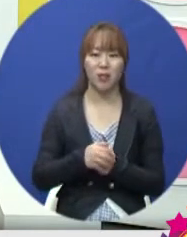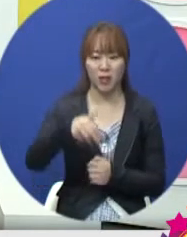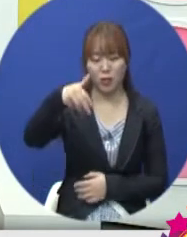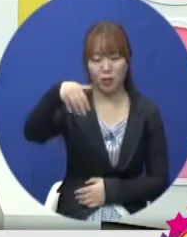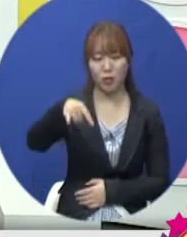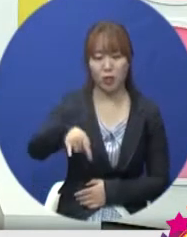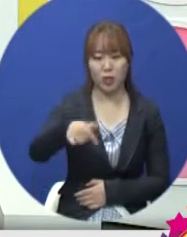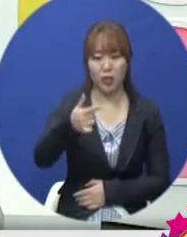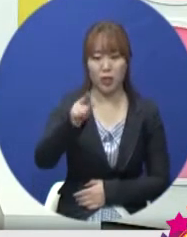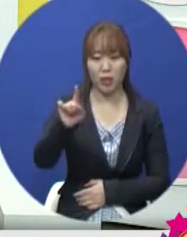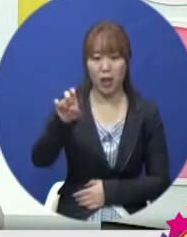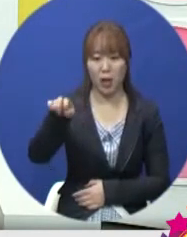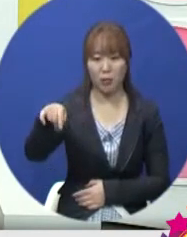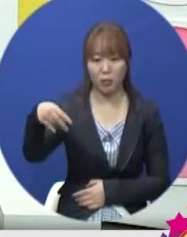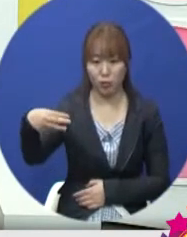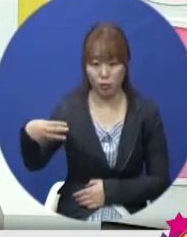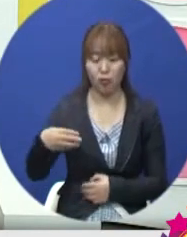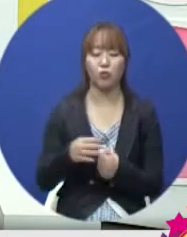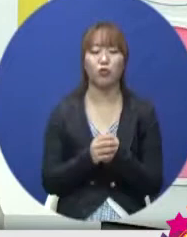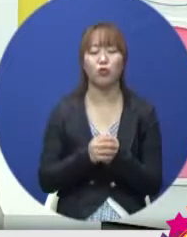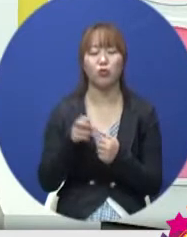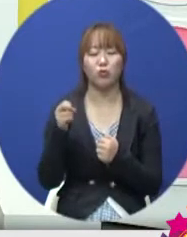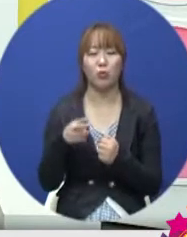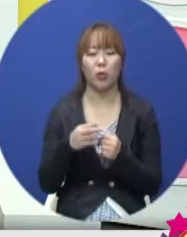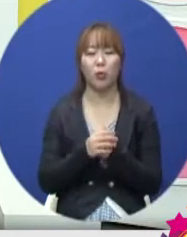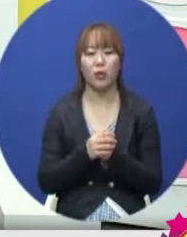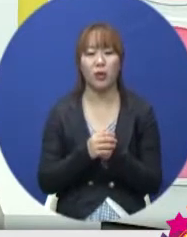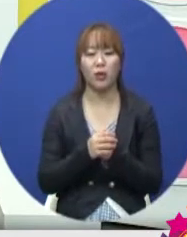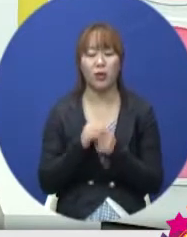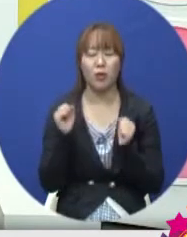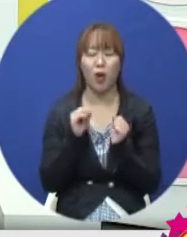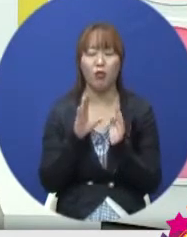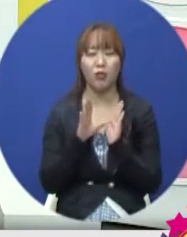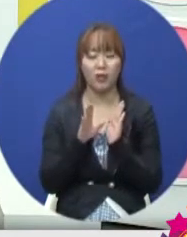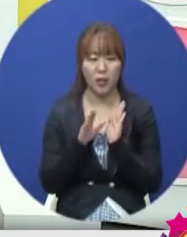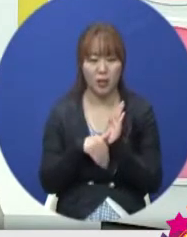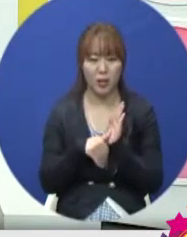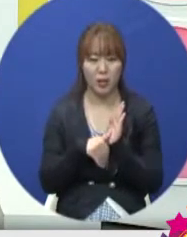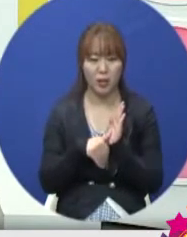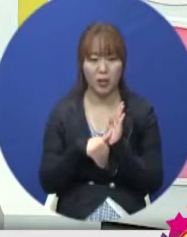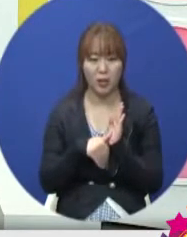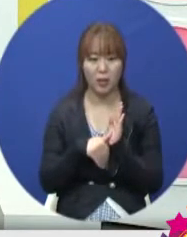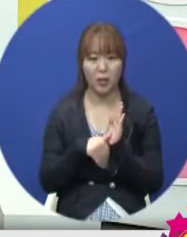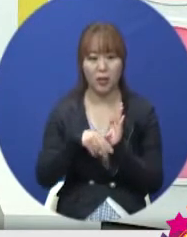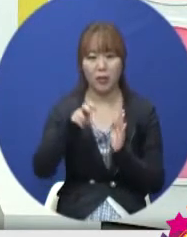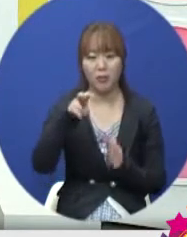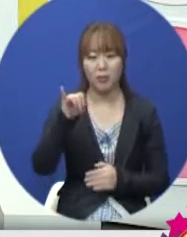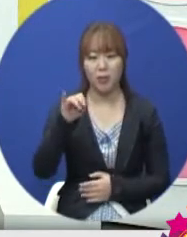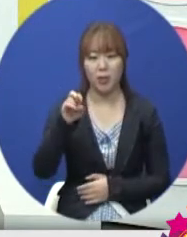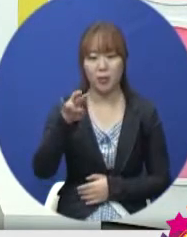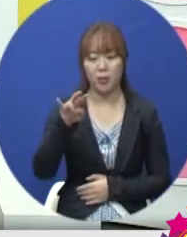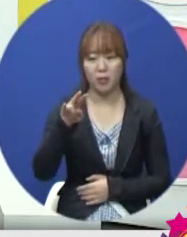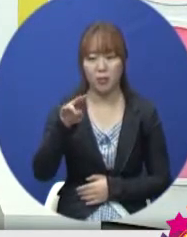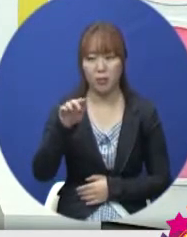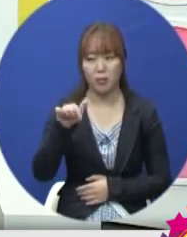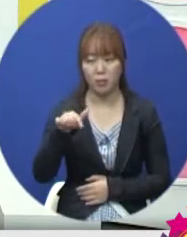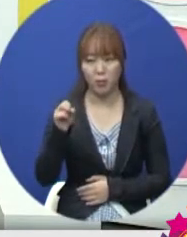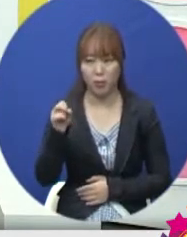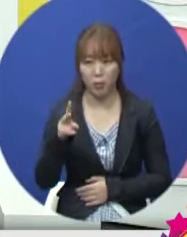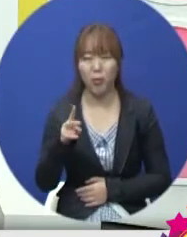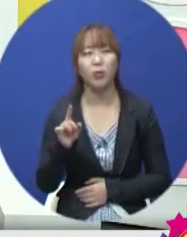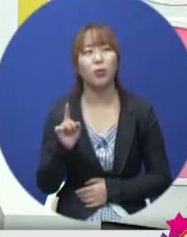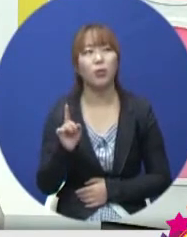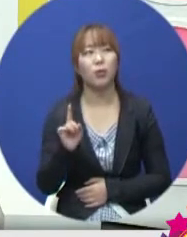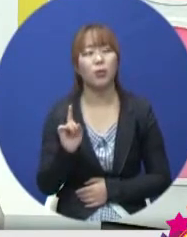취나물하고요. 취나물? 네. 네. 그리고 이제 겨울에는 미역 나오고요. 네.